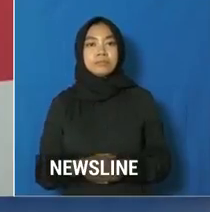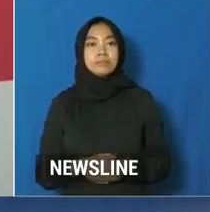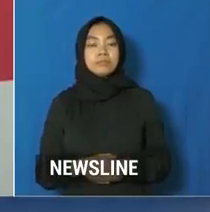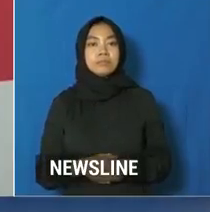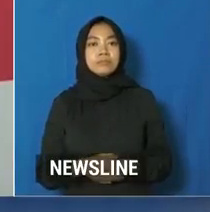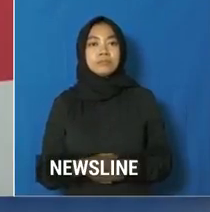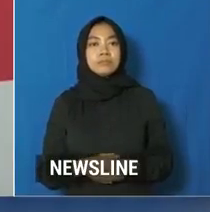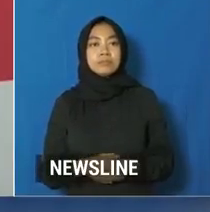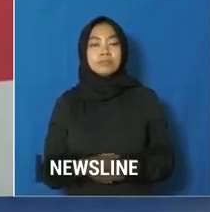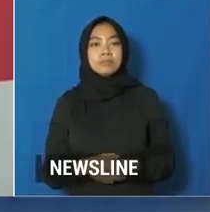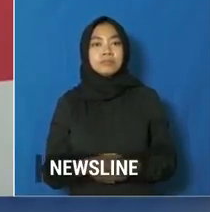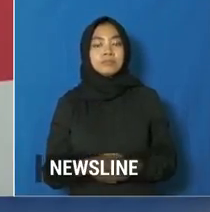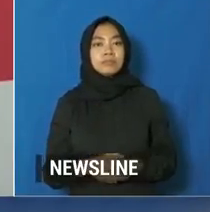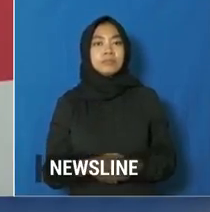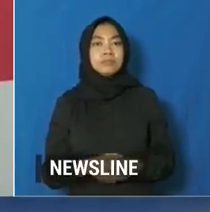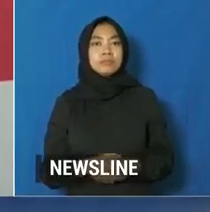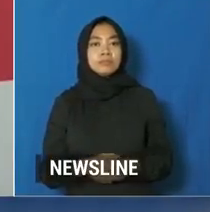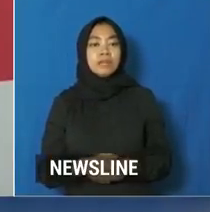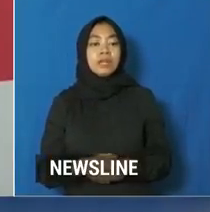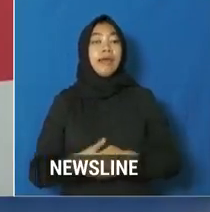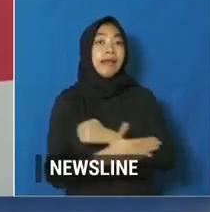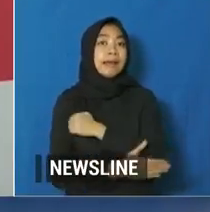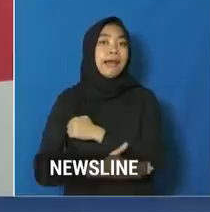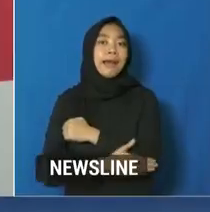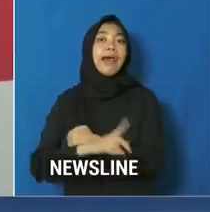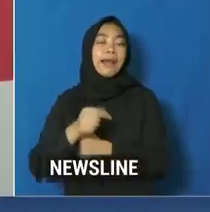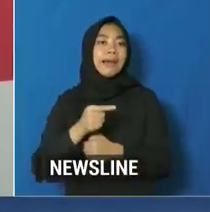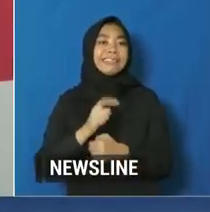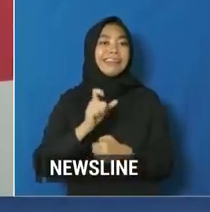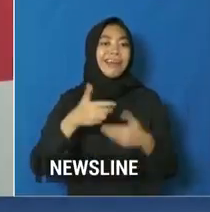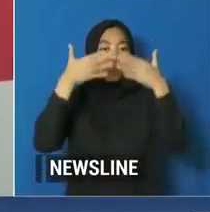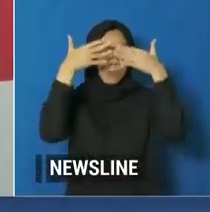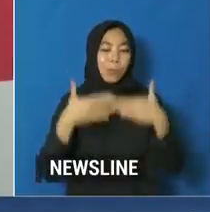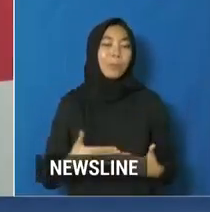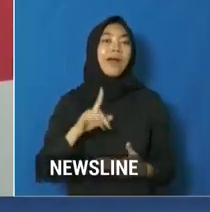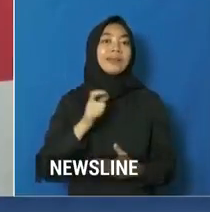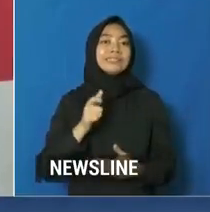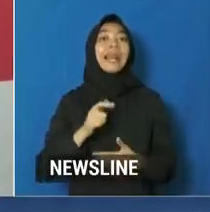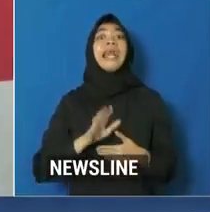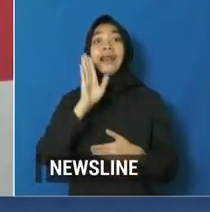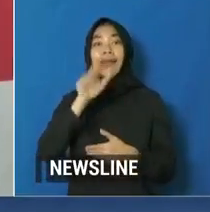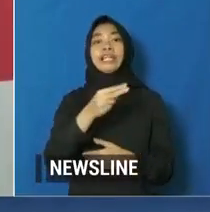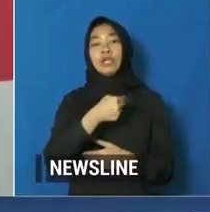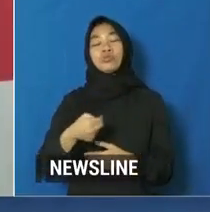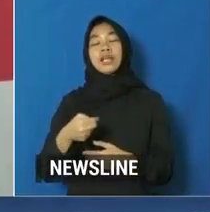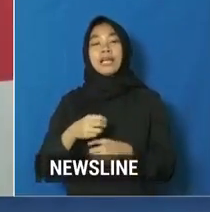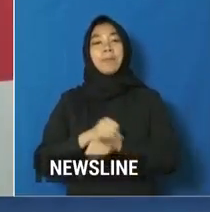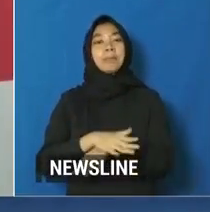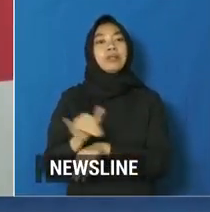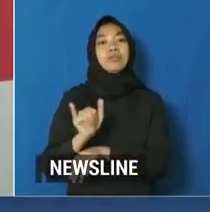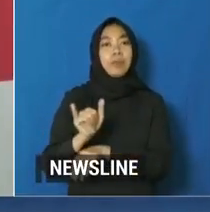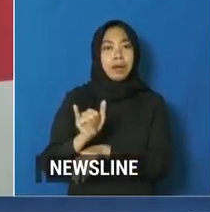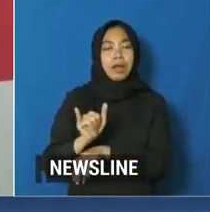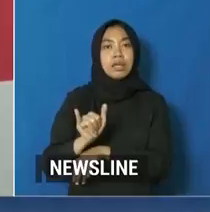sebuah keputusan yang baik. Beberapa negara sudah melakukan hal ini dan kita pun juga akan melaksanakan. Tujuannya adalah